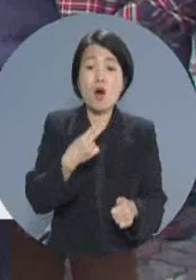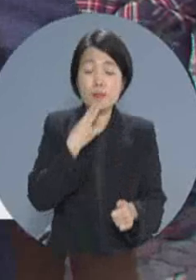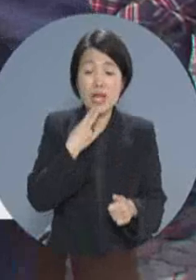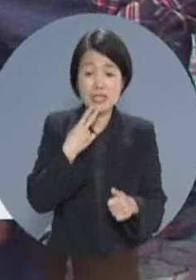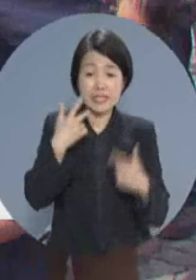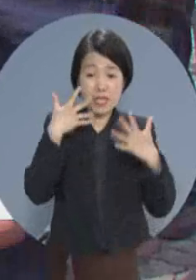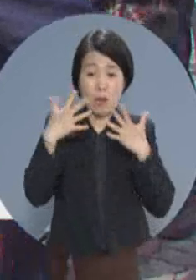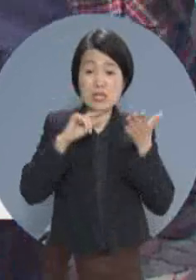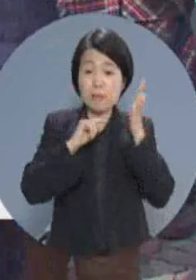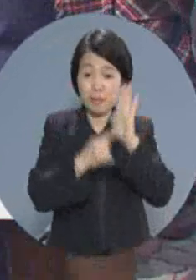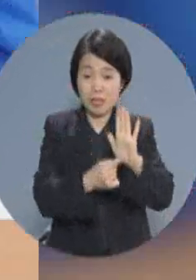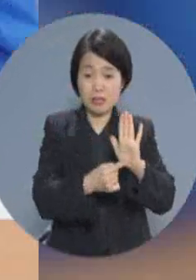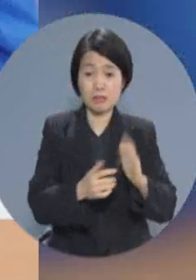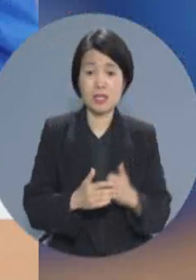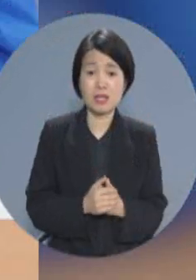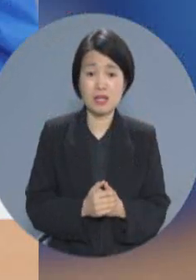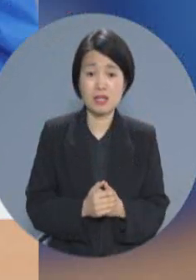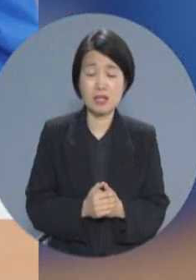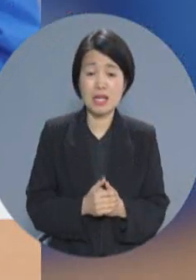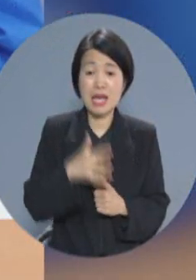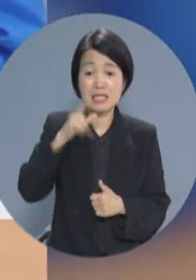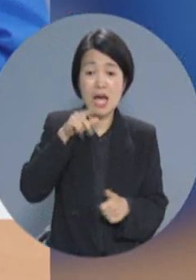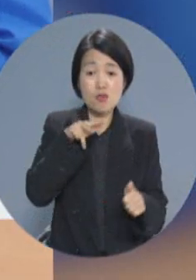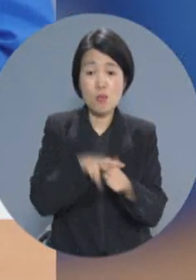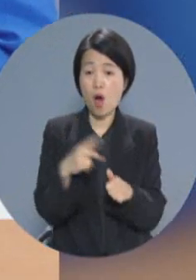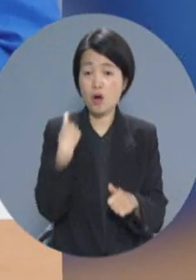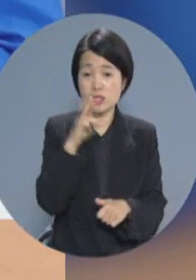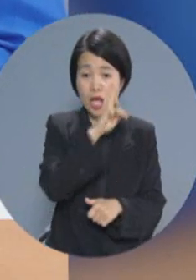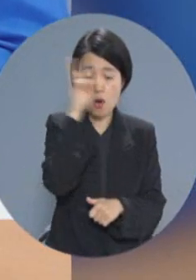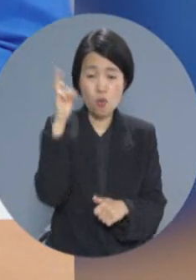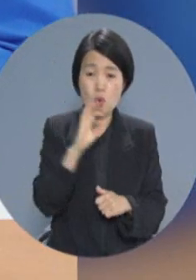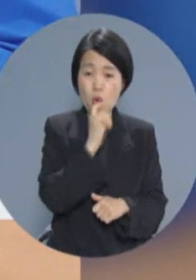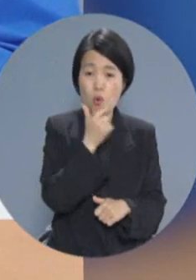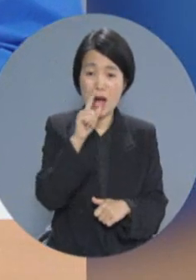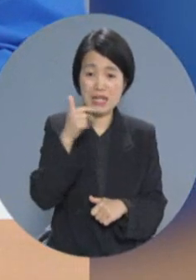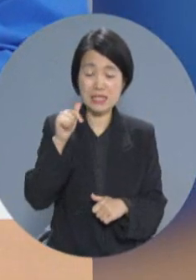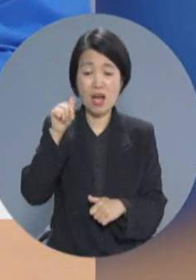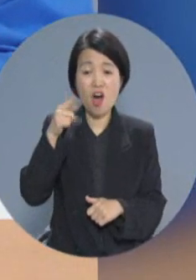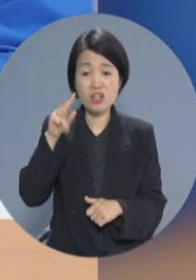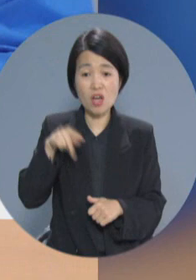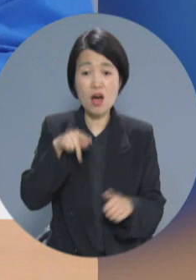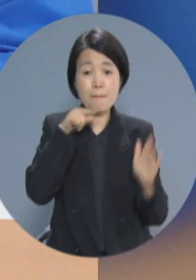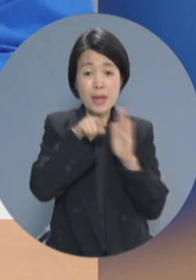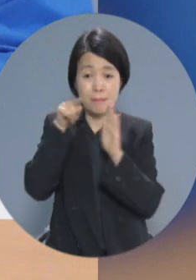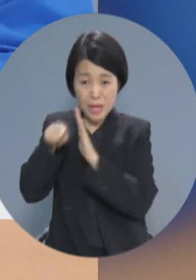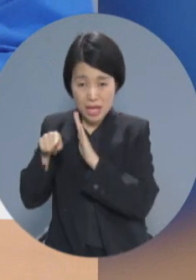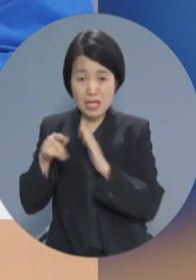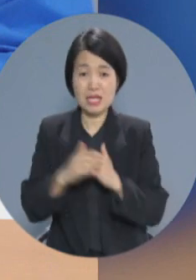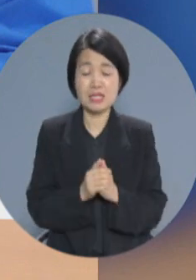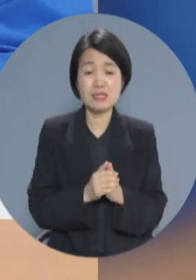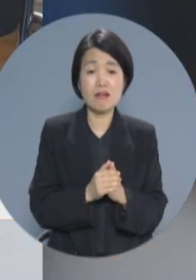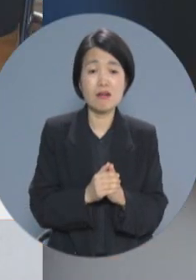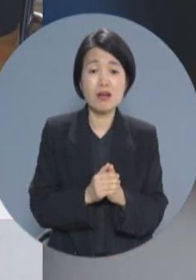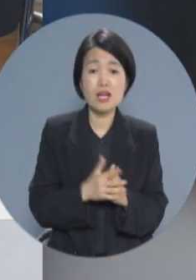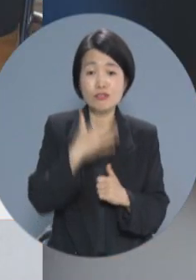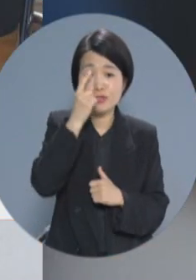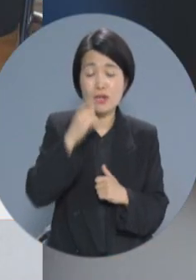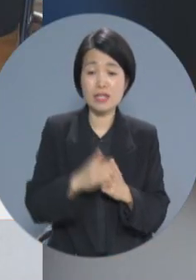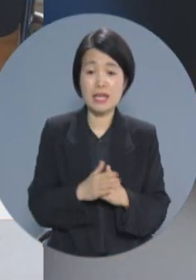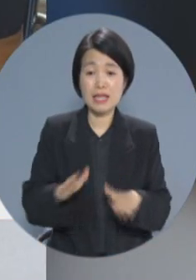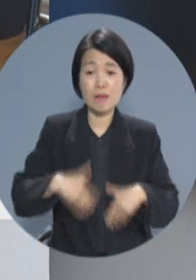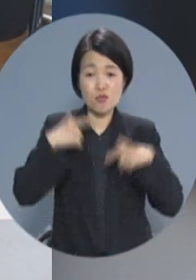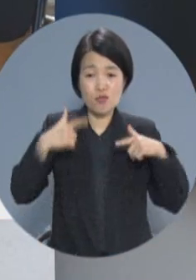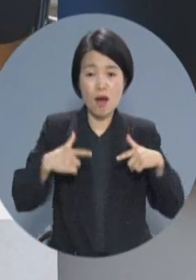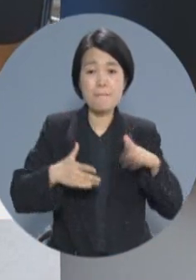뜻을 명확히 했습니다. 장 후보는 어제 오후 오학은 허석 후보 캠프를 잇따라 방문해 순천이 남북권